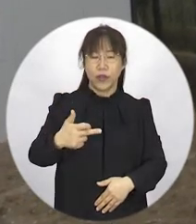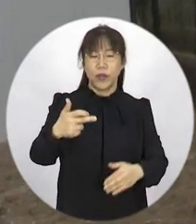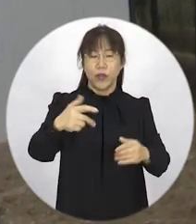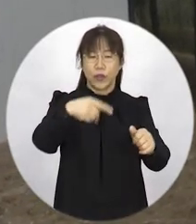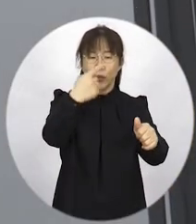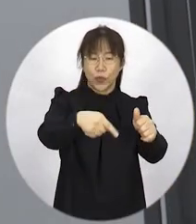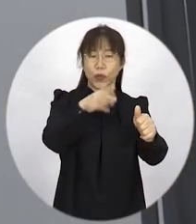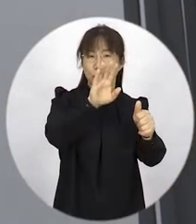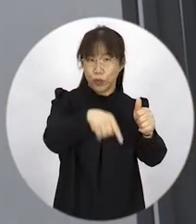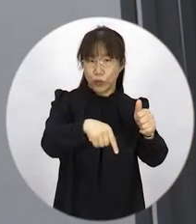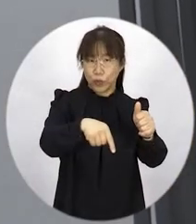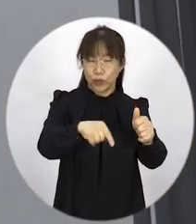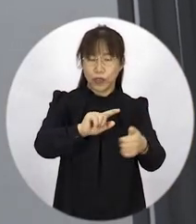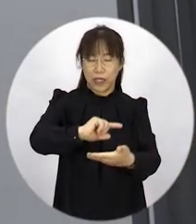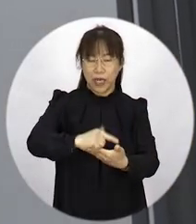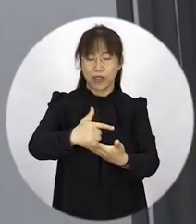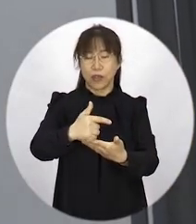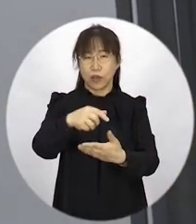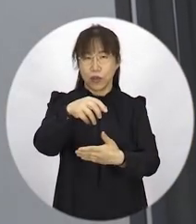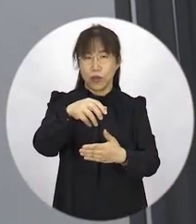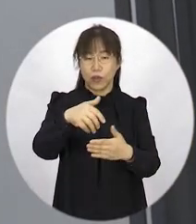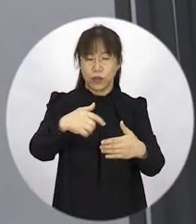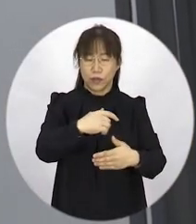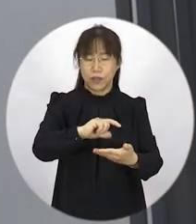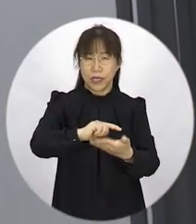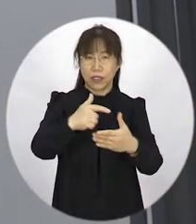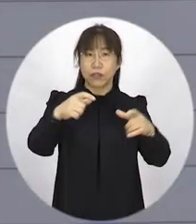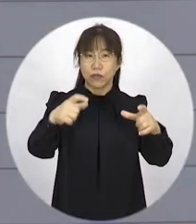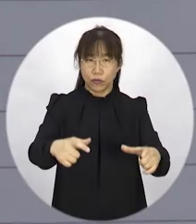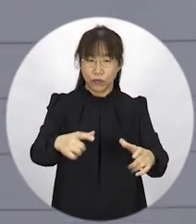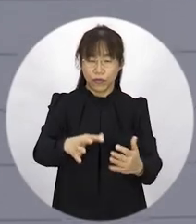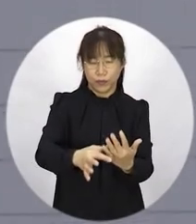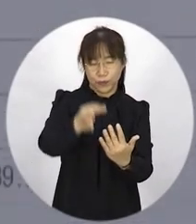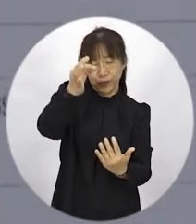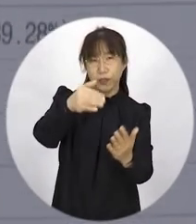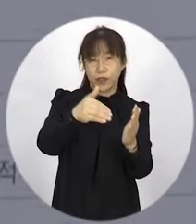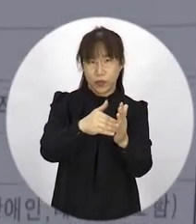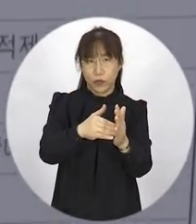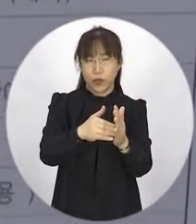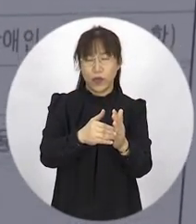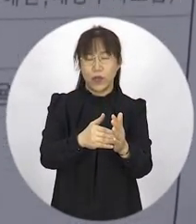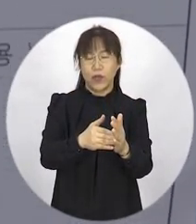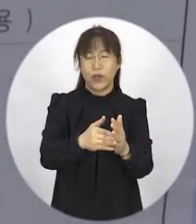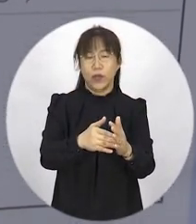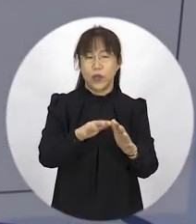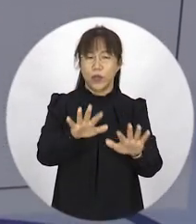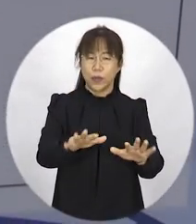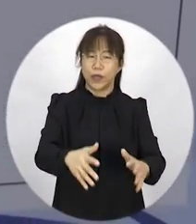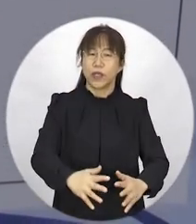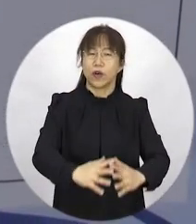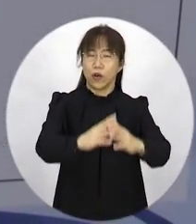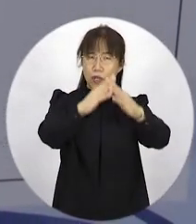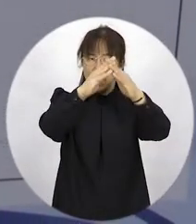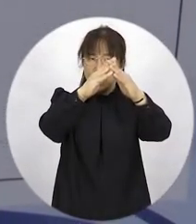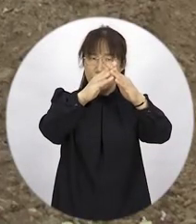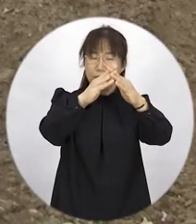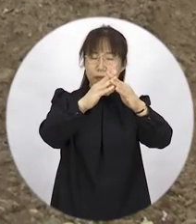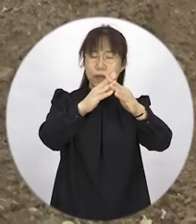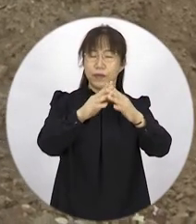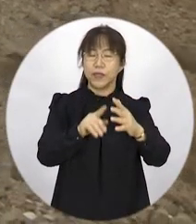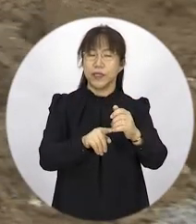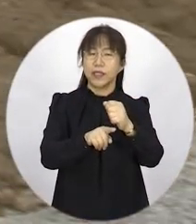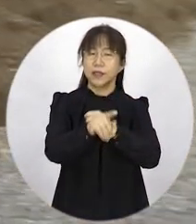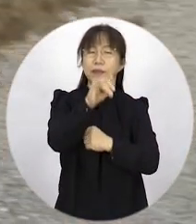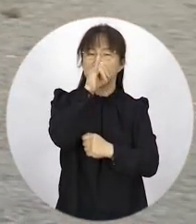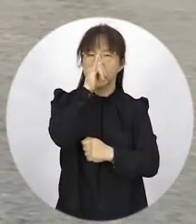공모사업에 강서구가 선정돼 추진 됐으며 전국 최초로 기초 지방정부가 주권이 뒤에 건립되는 점에서 더욱